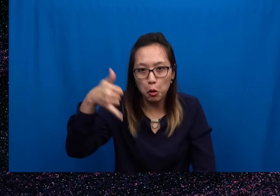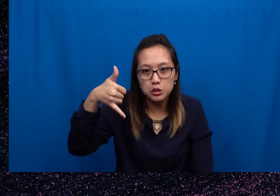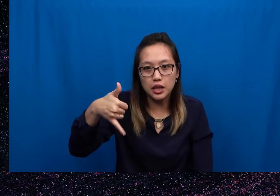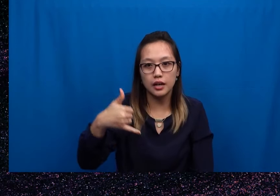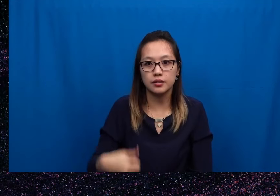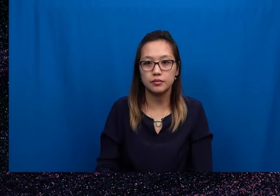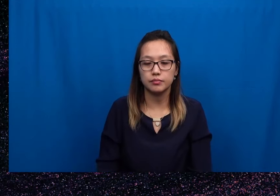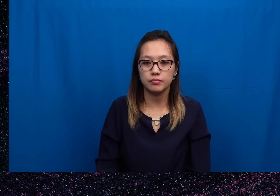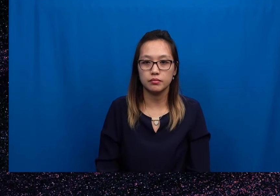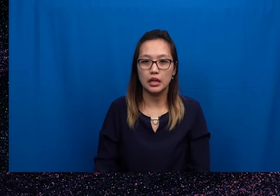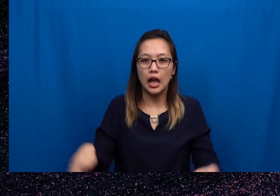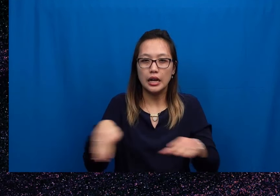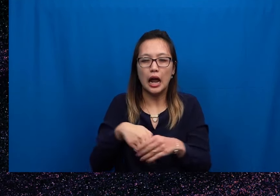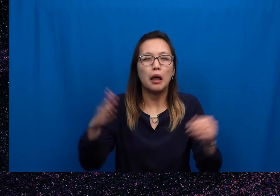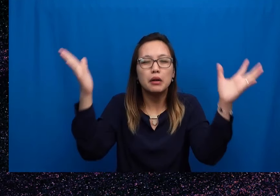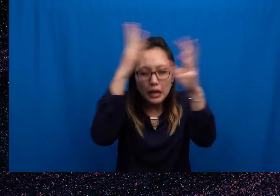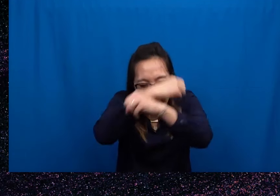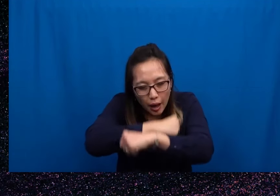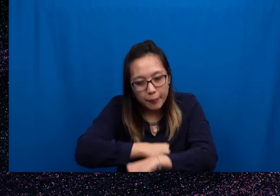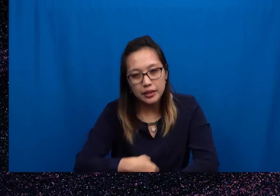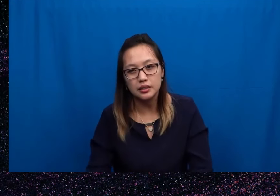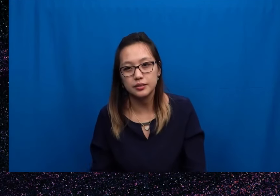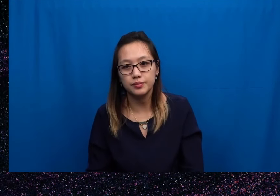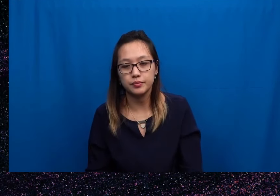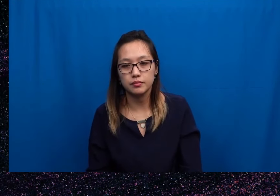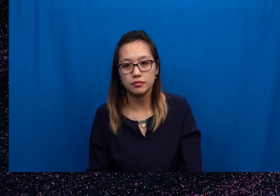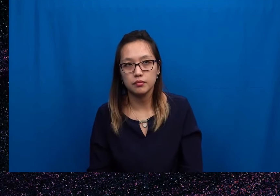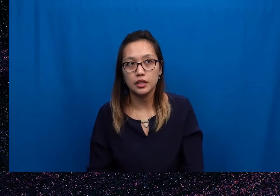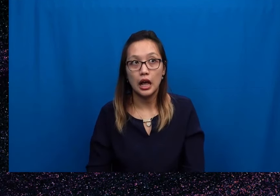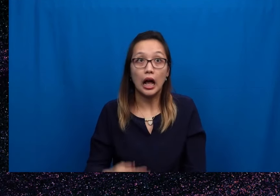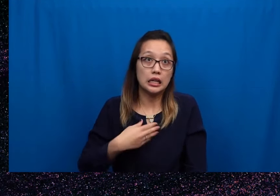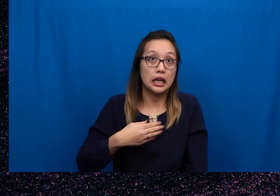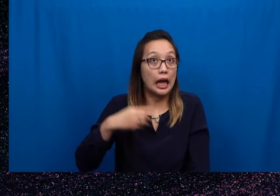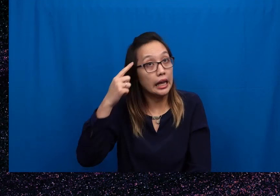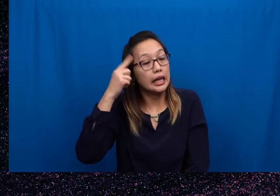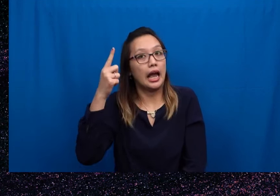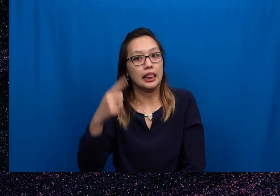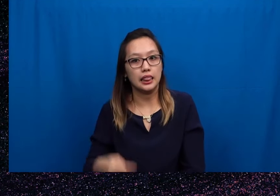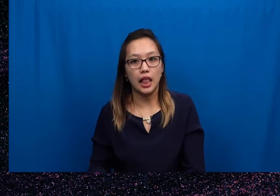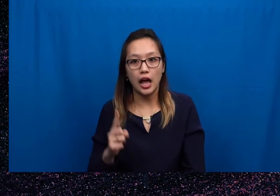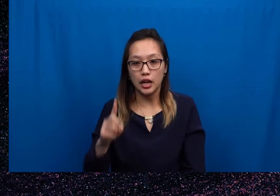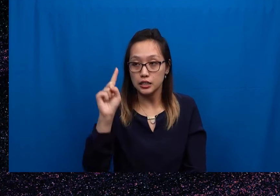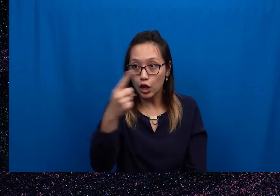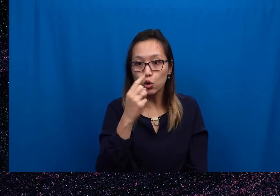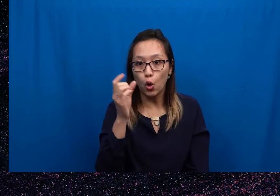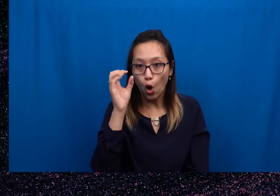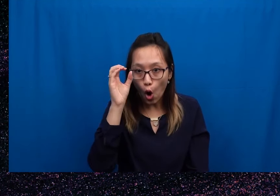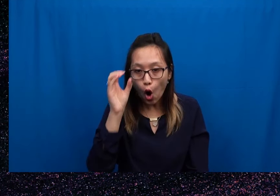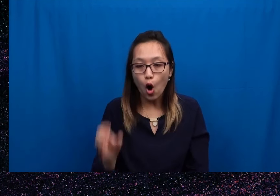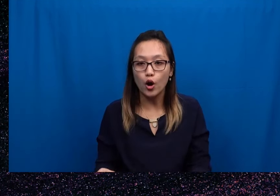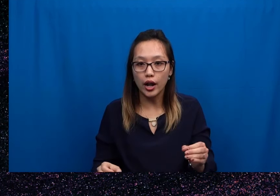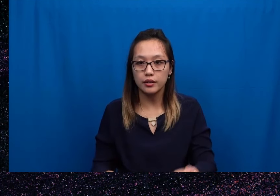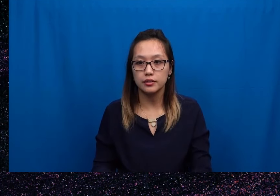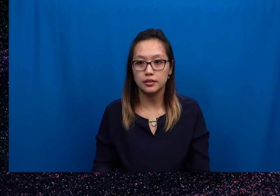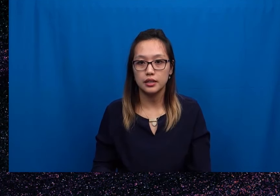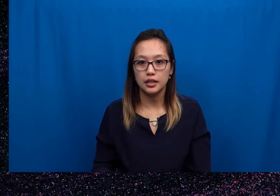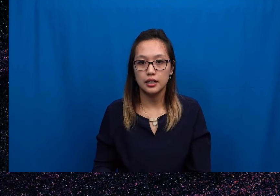berada di dalam kegelapan. Saya ingat ada seorang pemuka agama dari agama